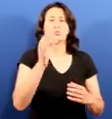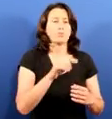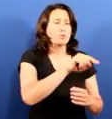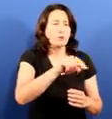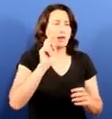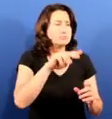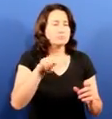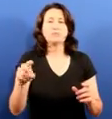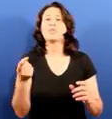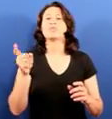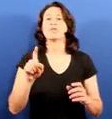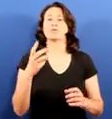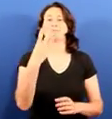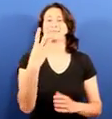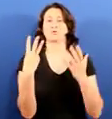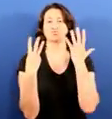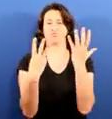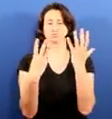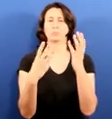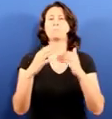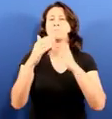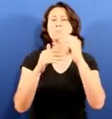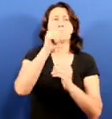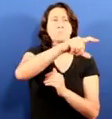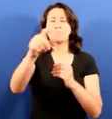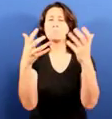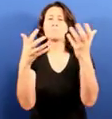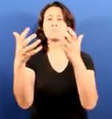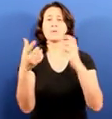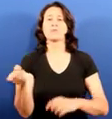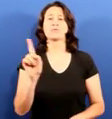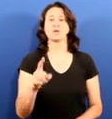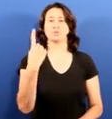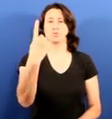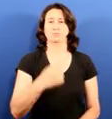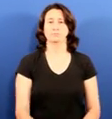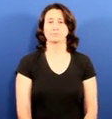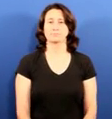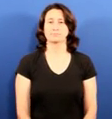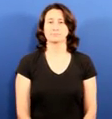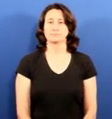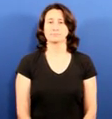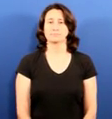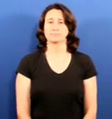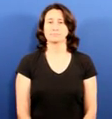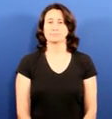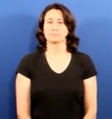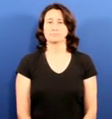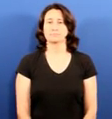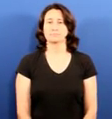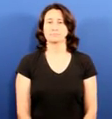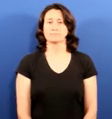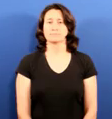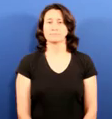espezialitate guztietako 101 artistak egindako 138 lanek hartu dute parte. Aurkeztutako lanen artean